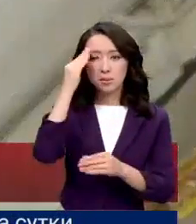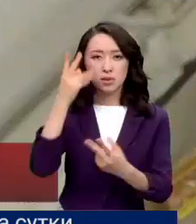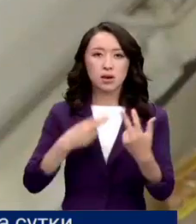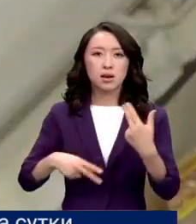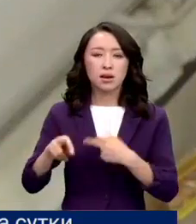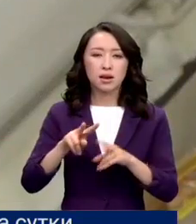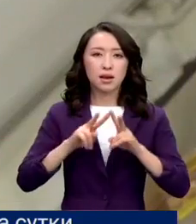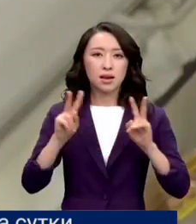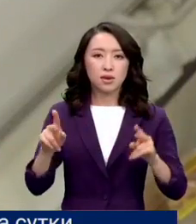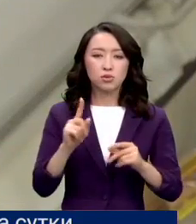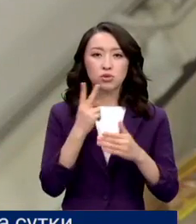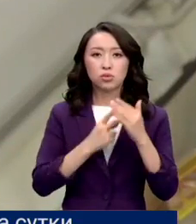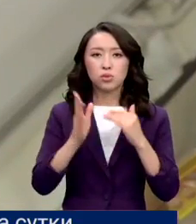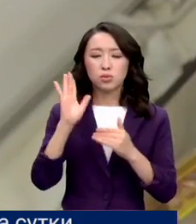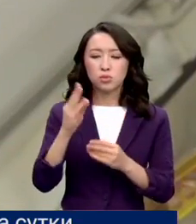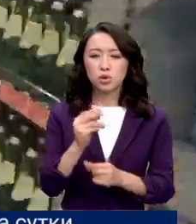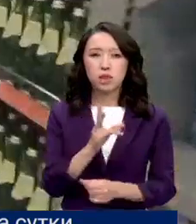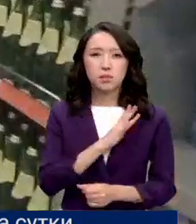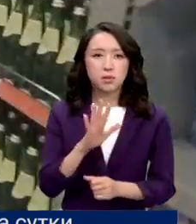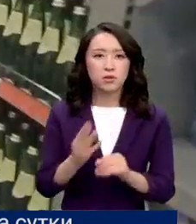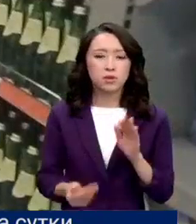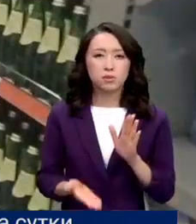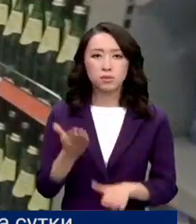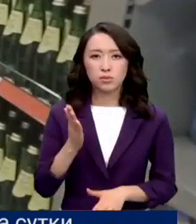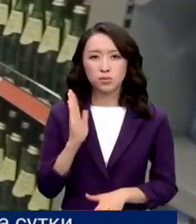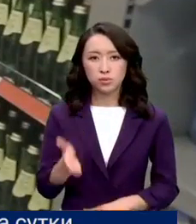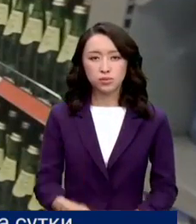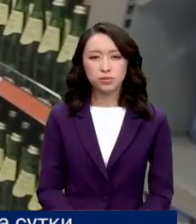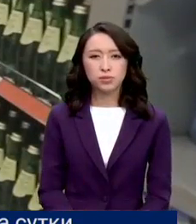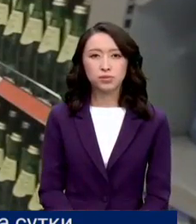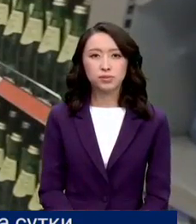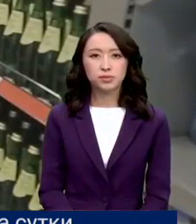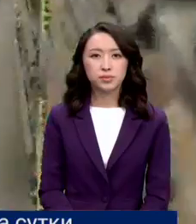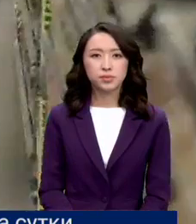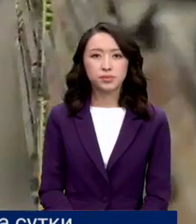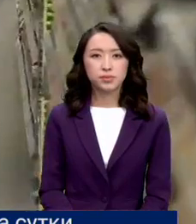уже прогнозируют небывалую инфляцию к концу текущего года.